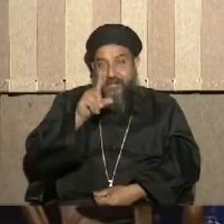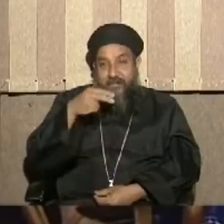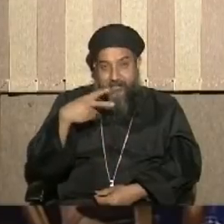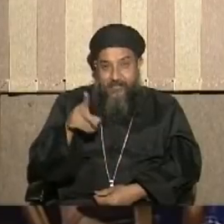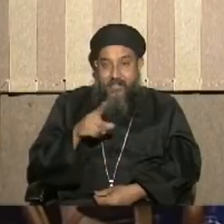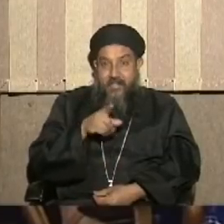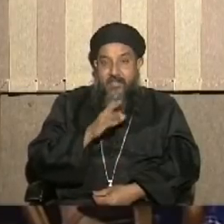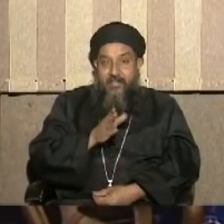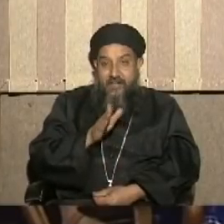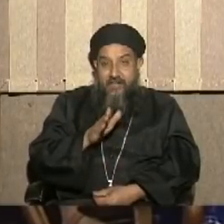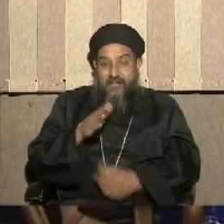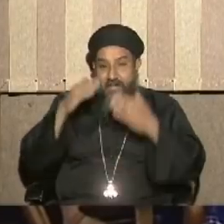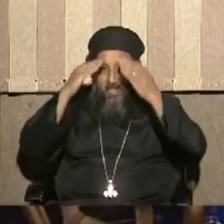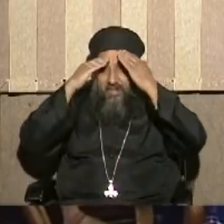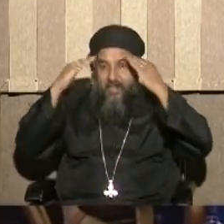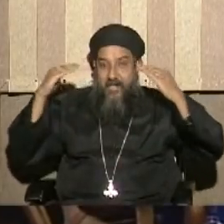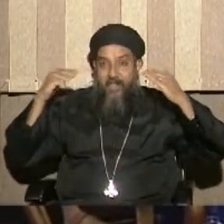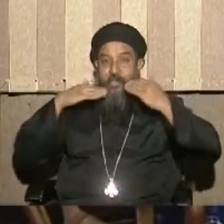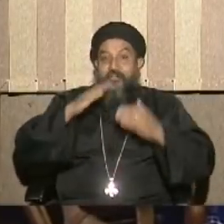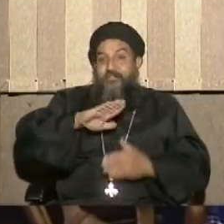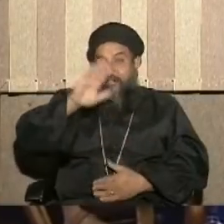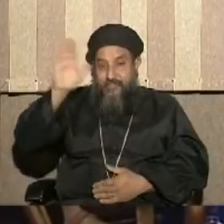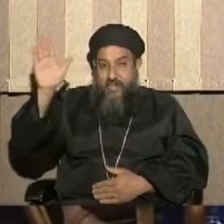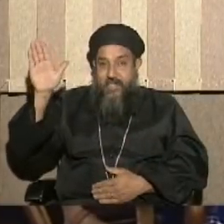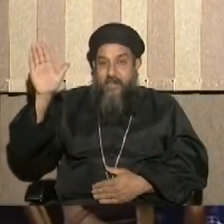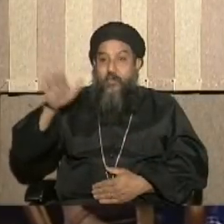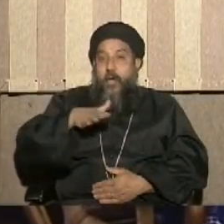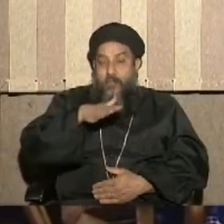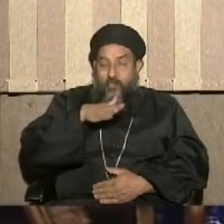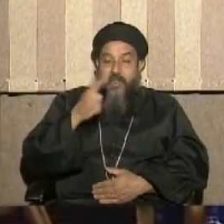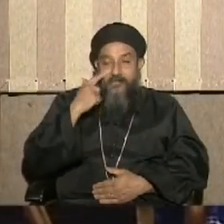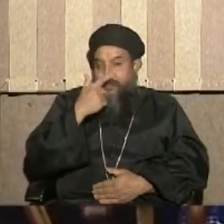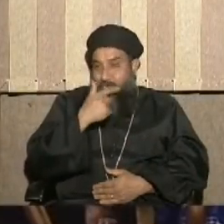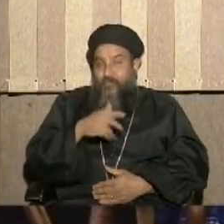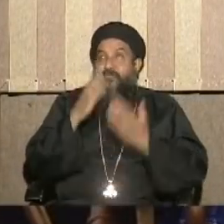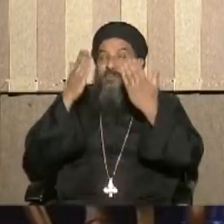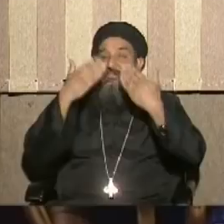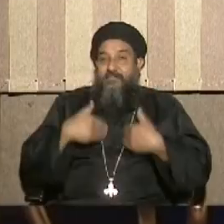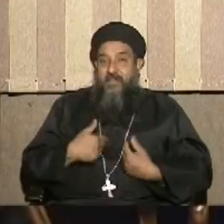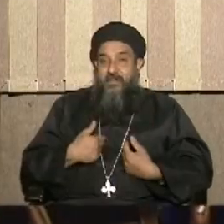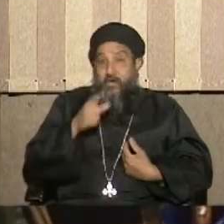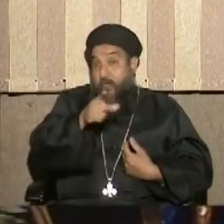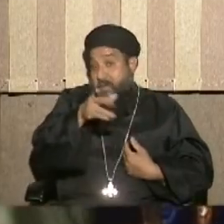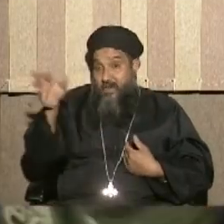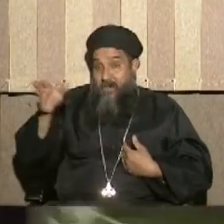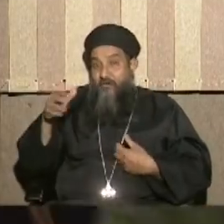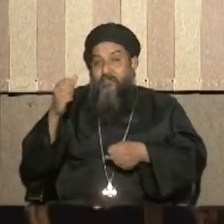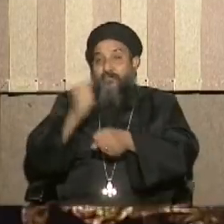بخصوص زياره الاديره والرهبان وكده. المهم انت تصلي لنا. اتفقنا؟ اتفقنا.